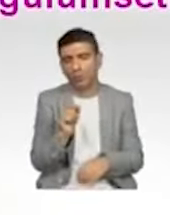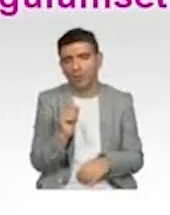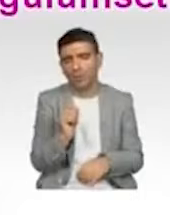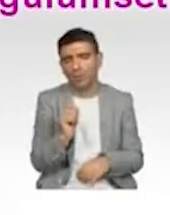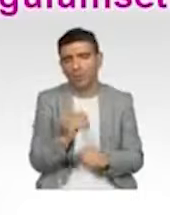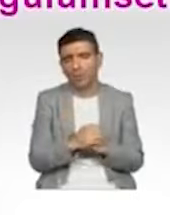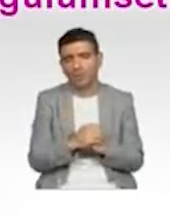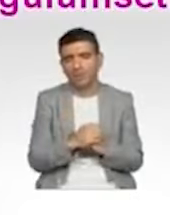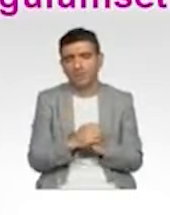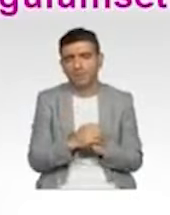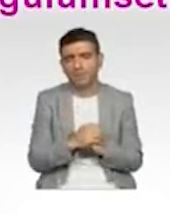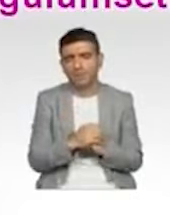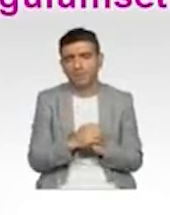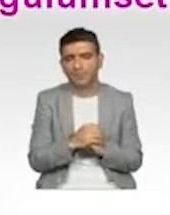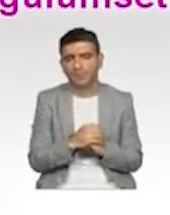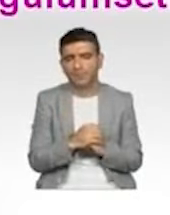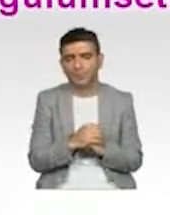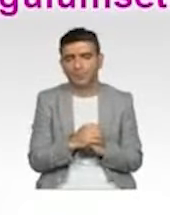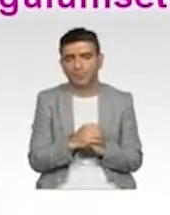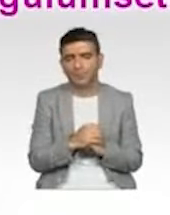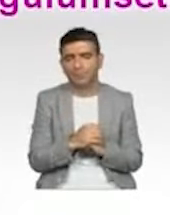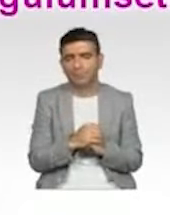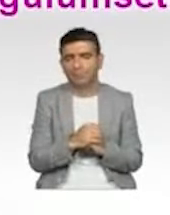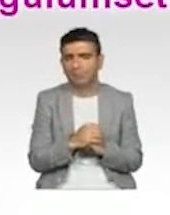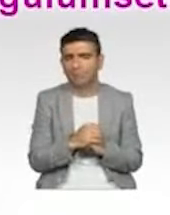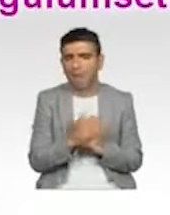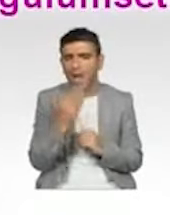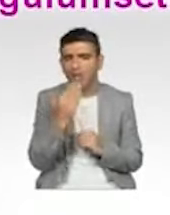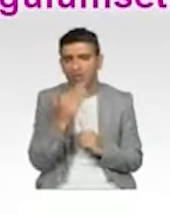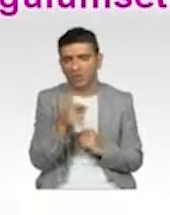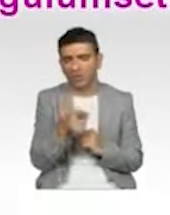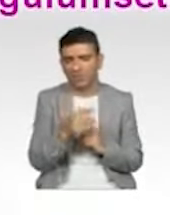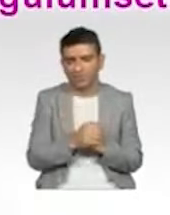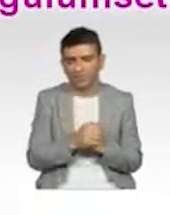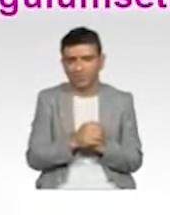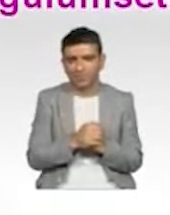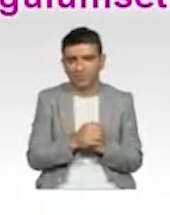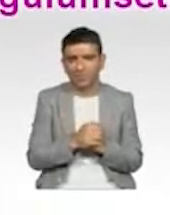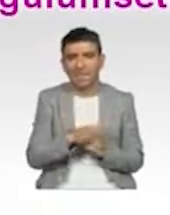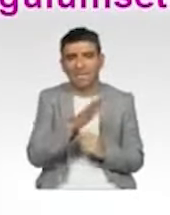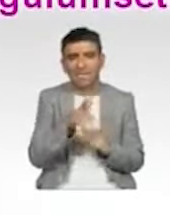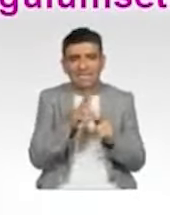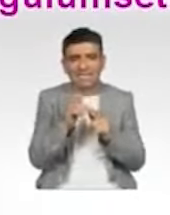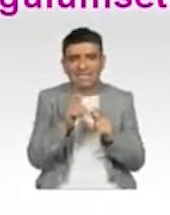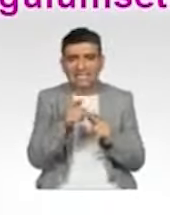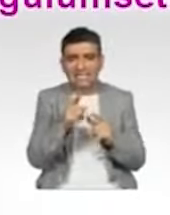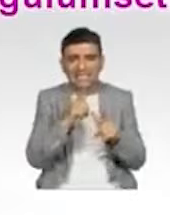of water. Pepe. Acı ama önce bir anlatayım.